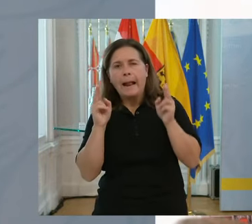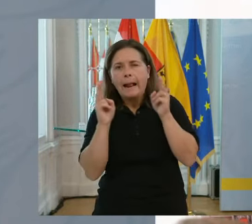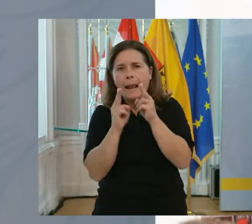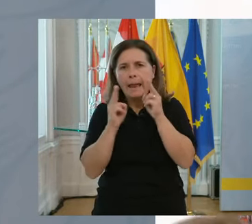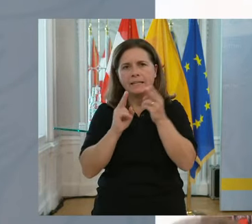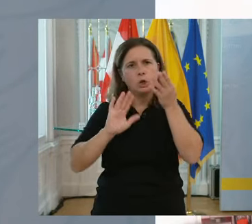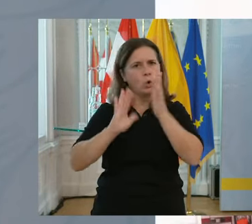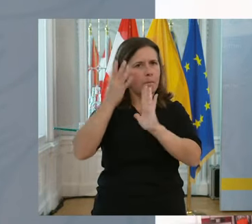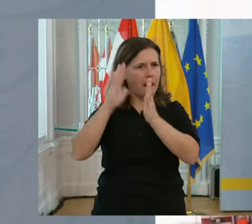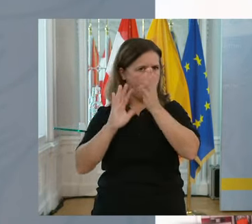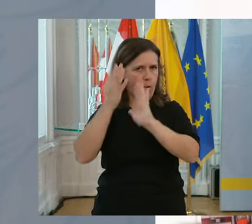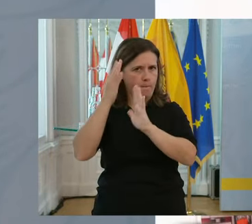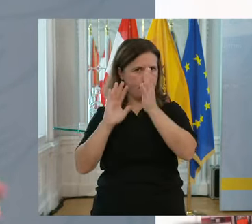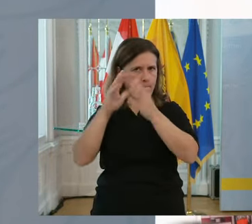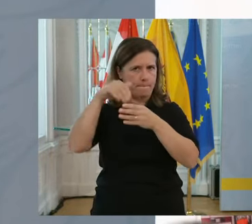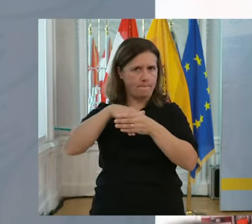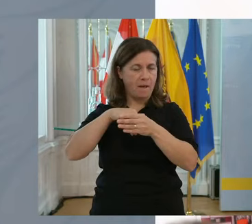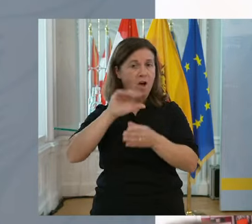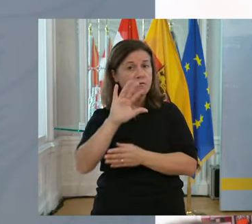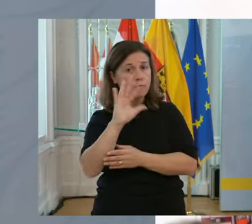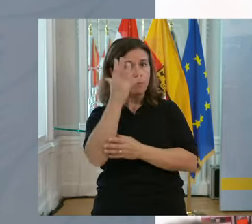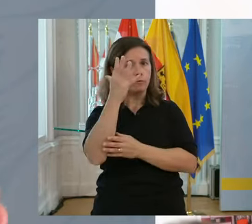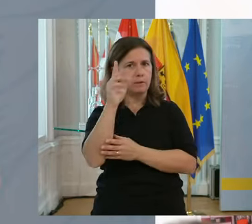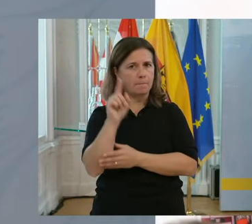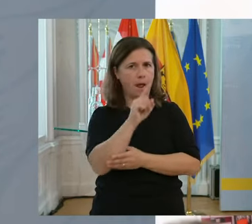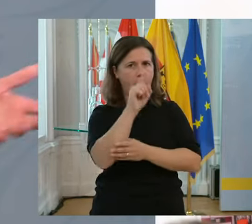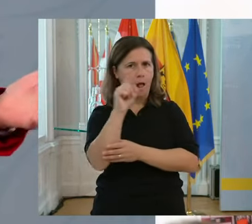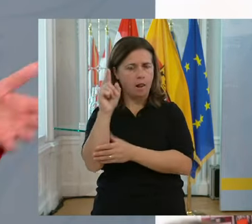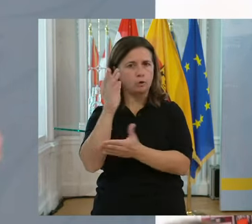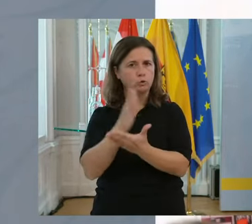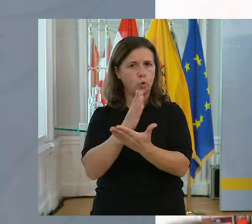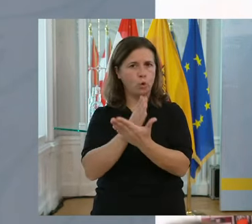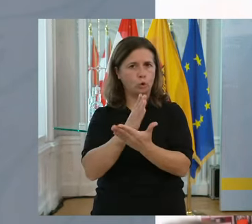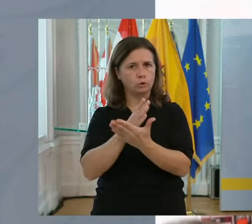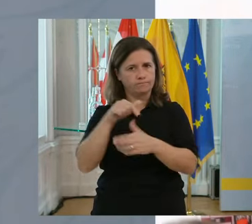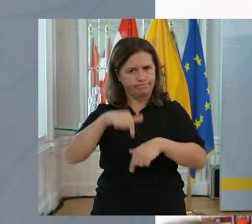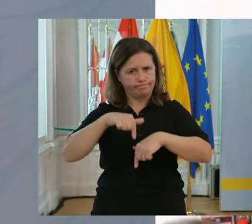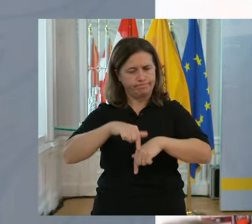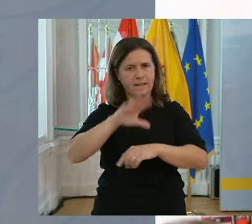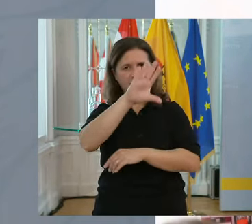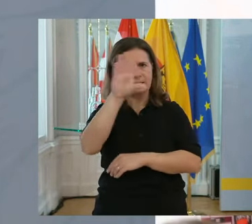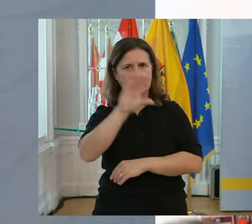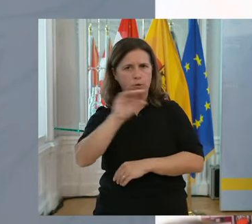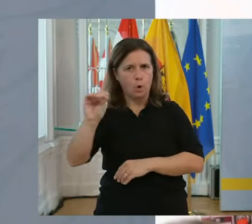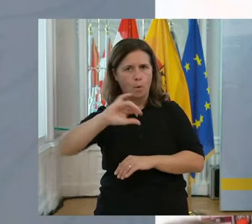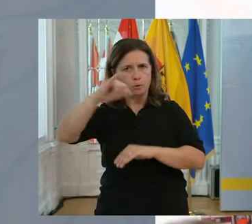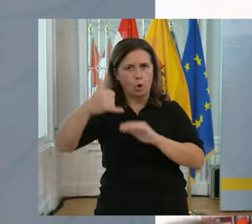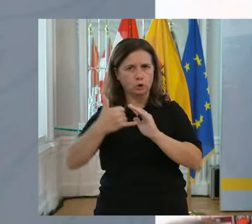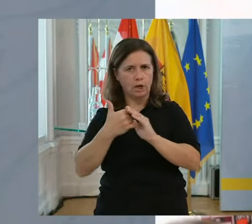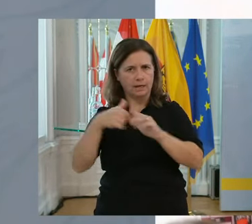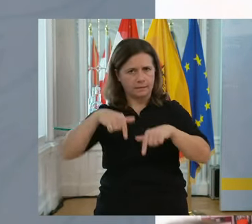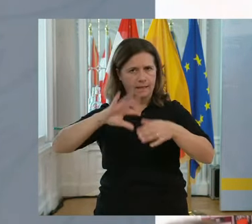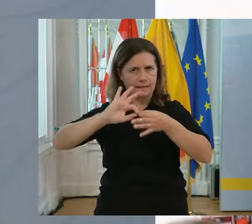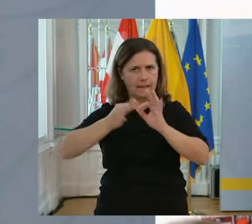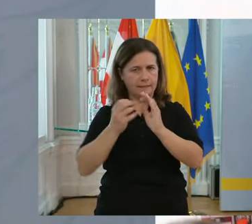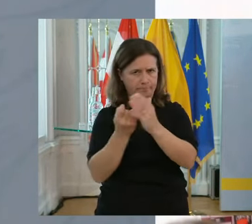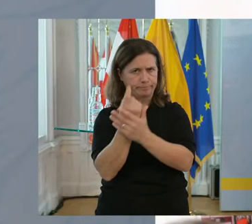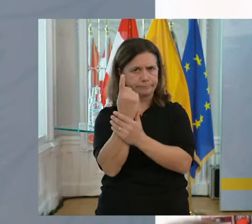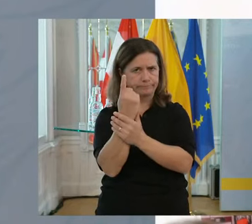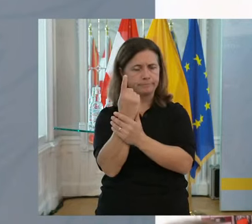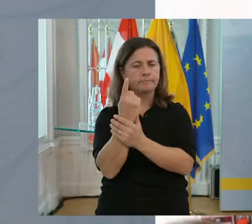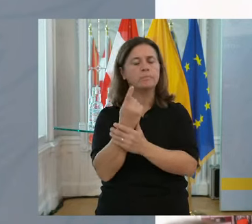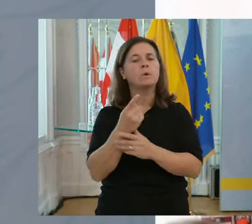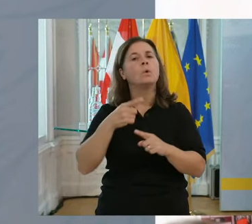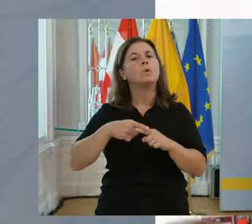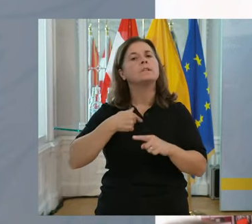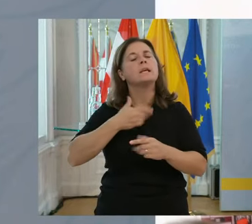kleines Jubiläum. Das fünfte Mal findet dieses Zero Project hier in Kärnten statt.